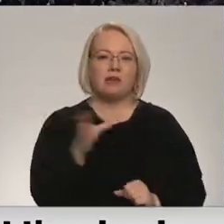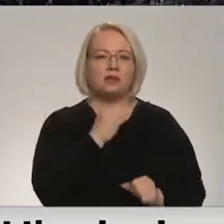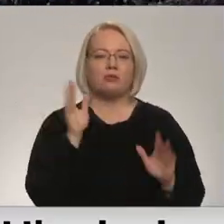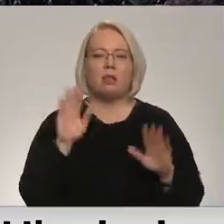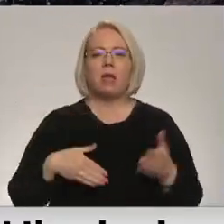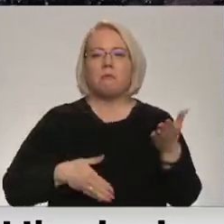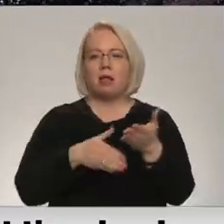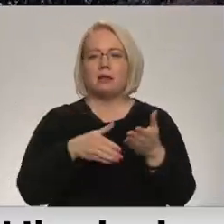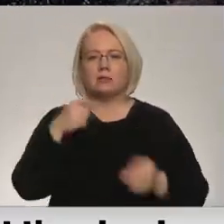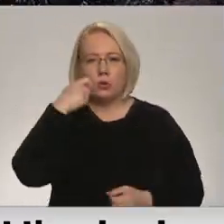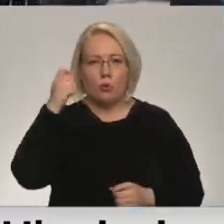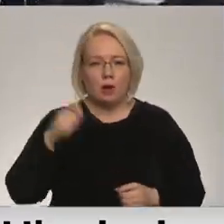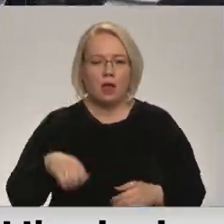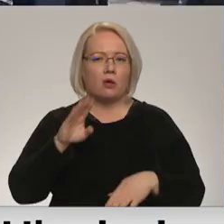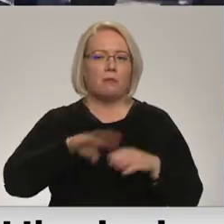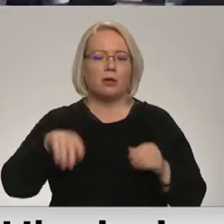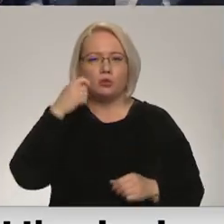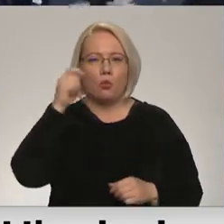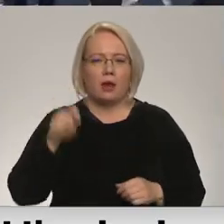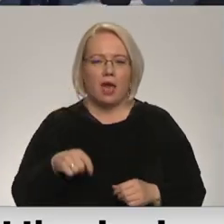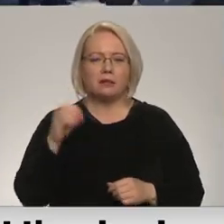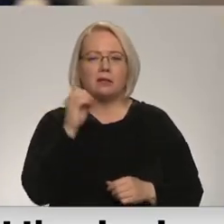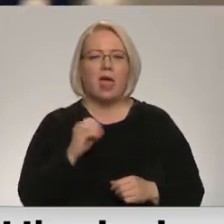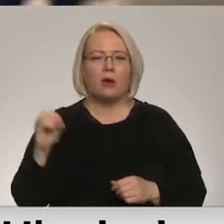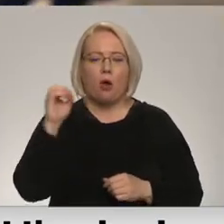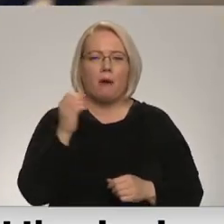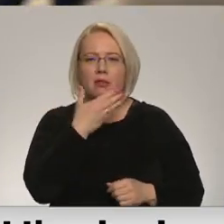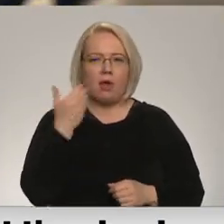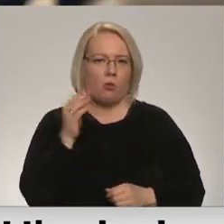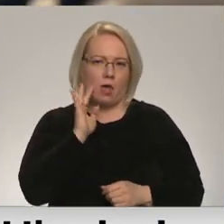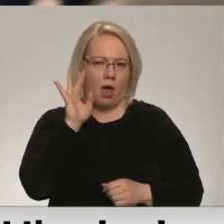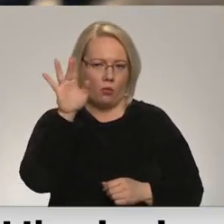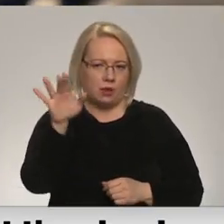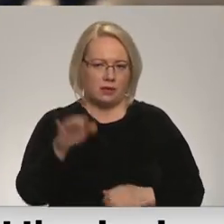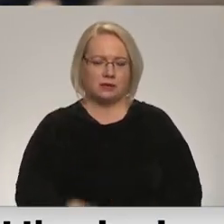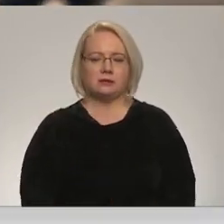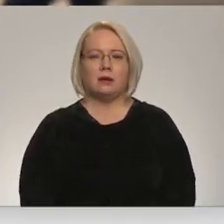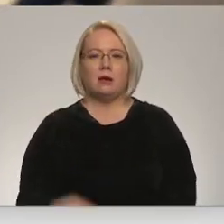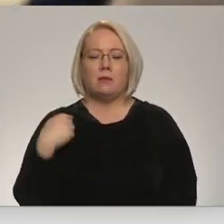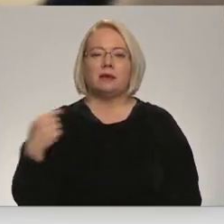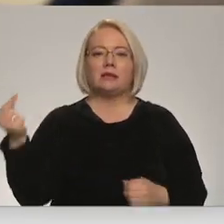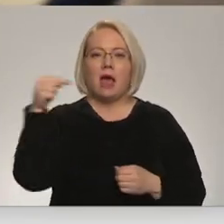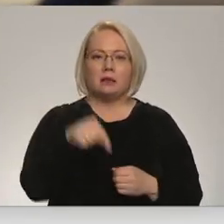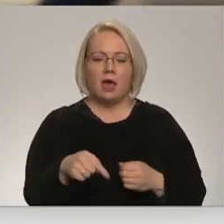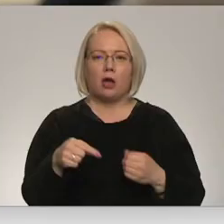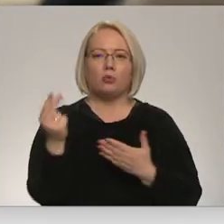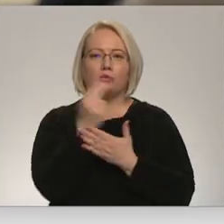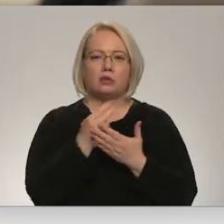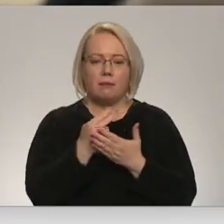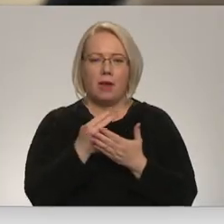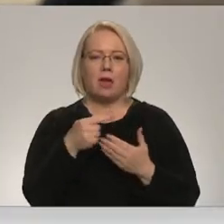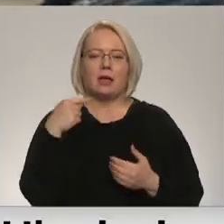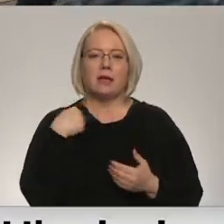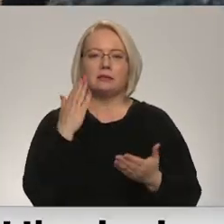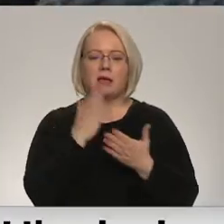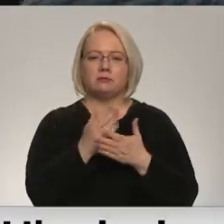Ukrainai. Bez Ukrainas Eiropai nav nākotnes. Gribēju atnākt un uzzīmēt un parādīt cilvēkiem to, ka tas par